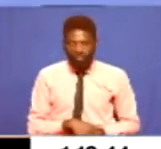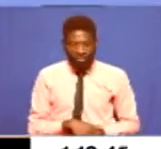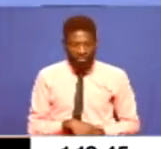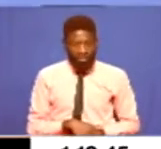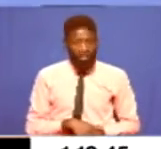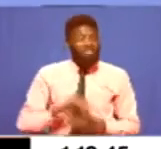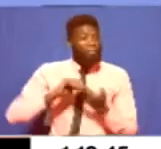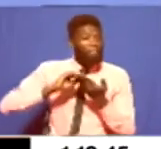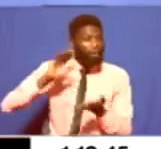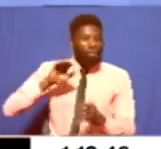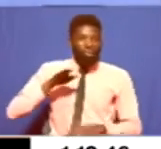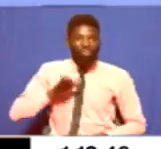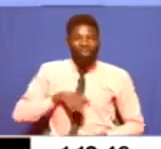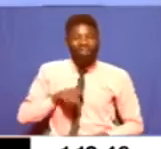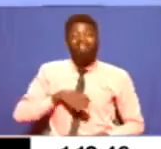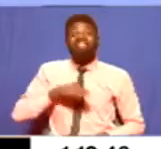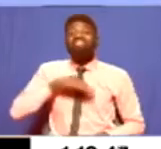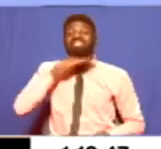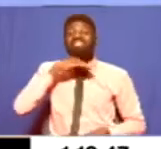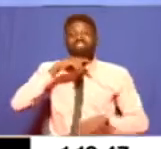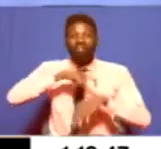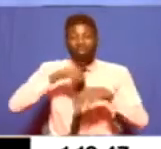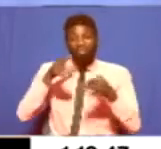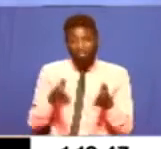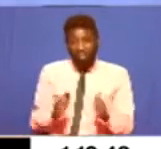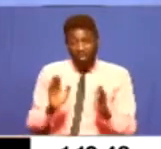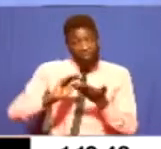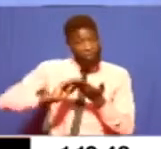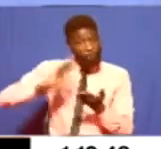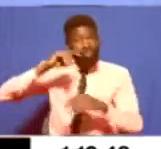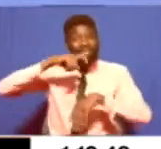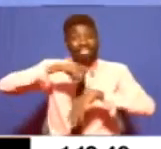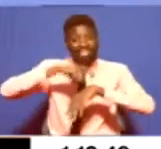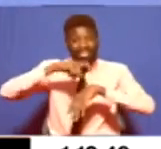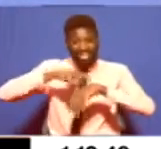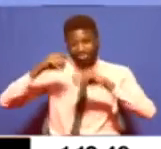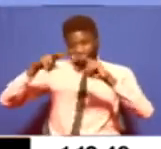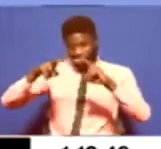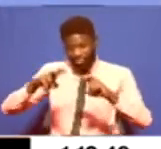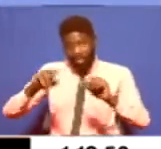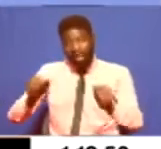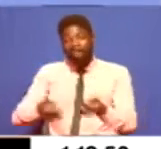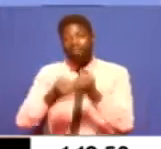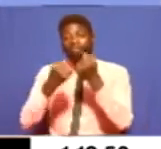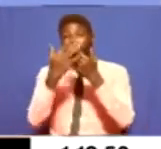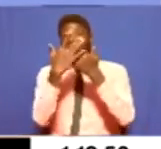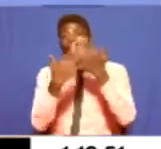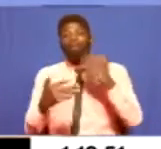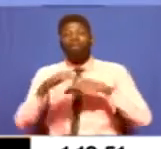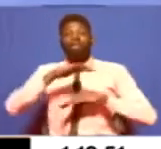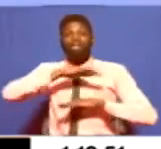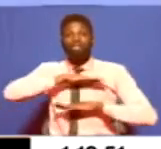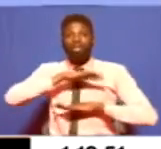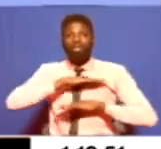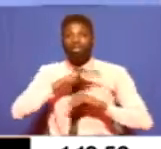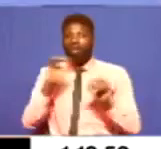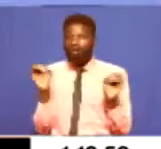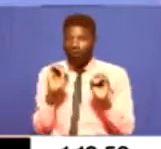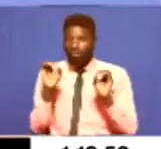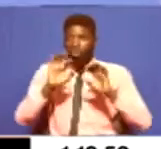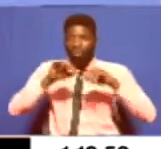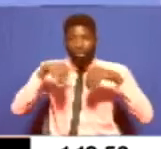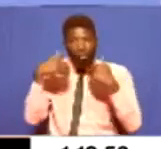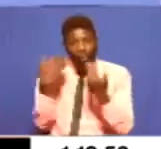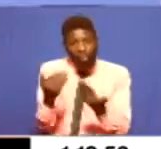uzazi, ukiangalia mara nyingi unapata labda ni upungufu wa damu, ama walikuwa na hali zingine